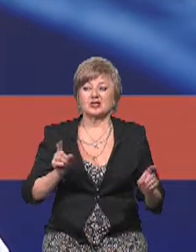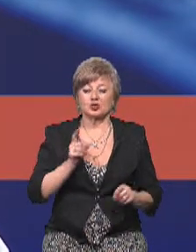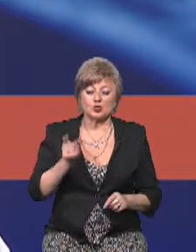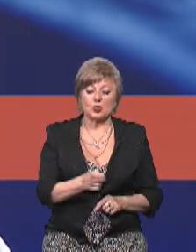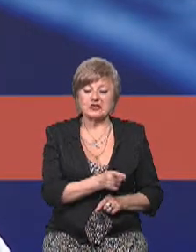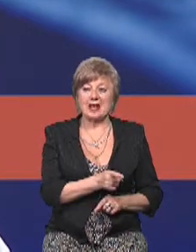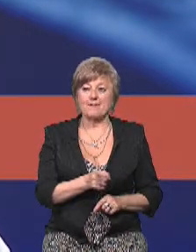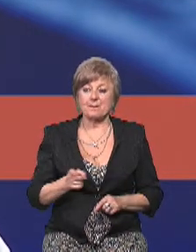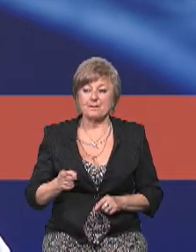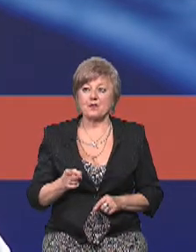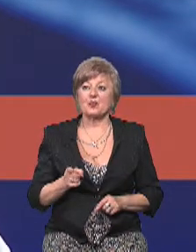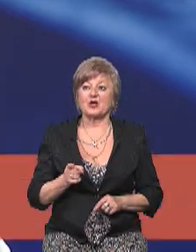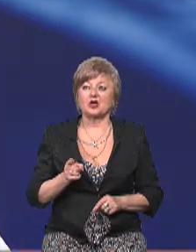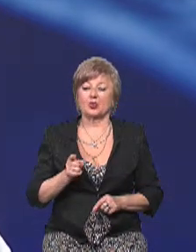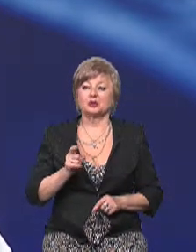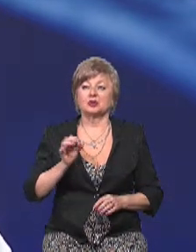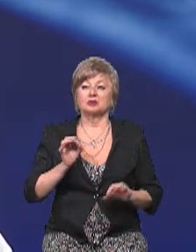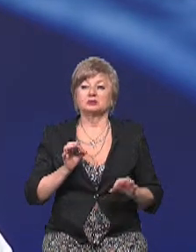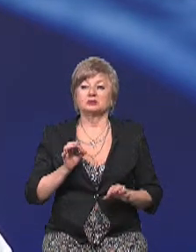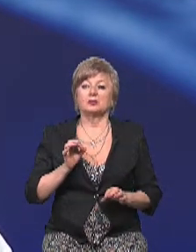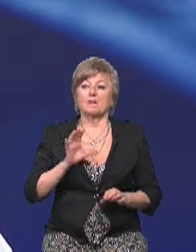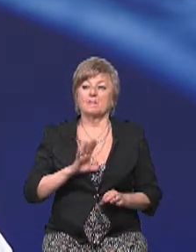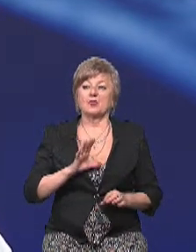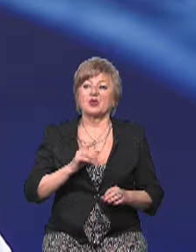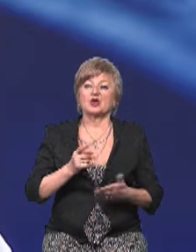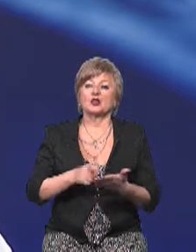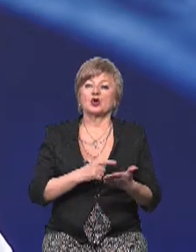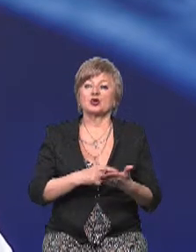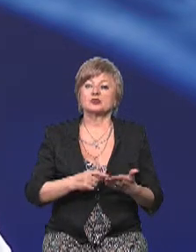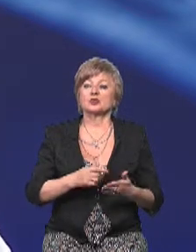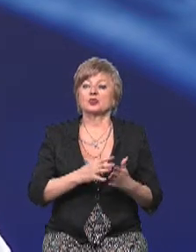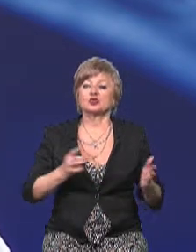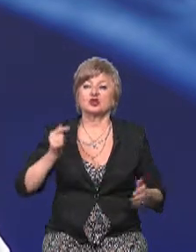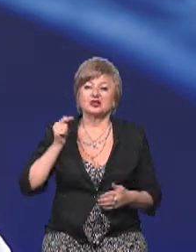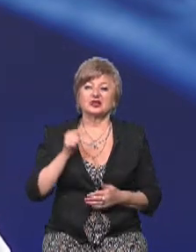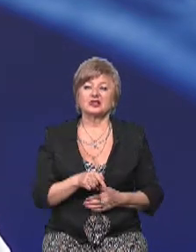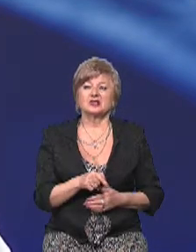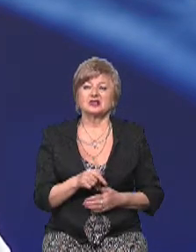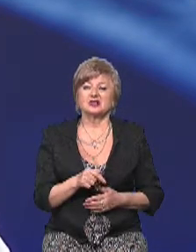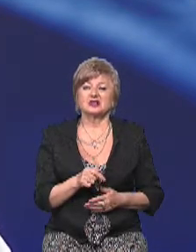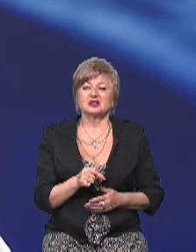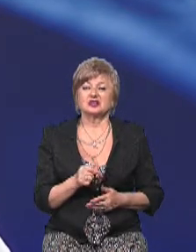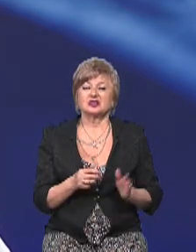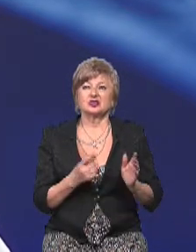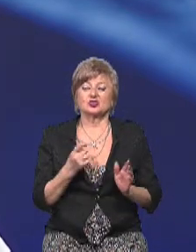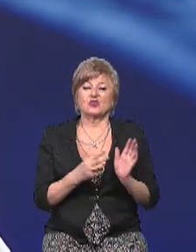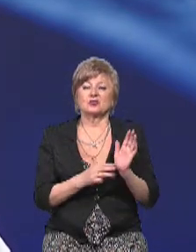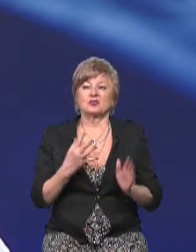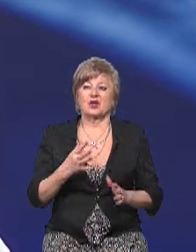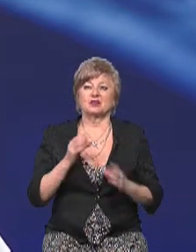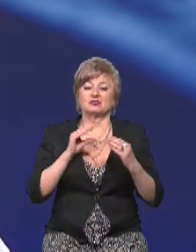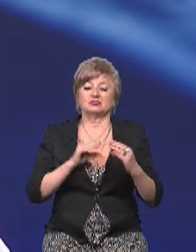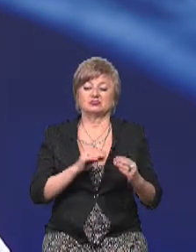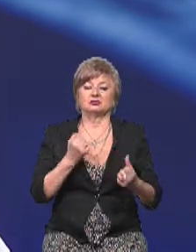період, пільговий період, було розмитнено більше 2000 автомобілів. Це 2185 автомобілів в